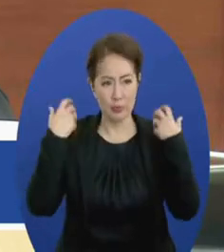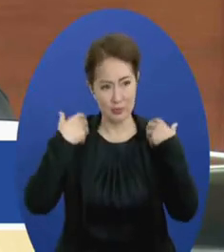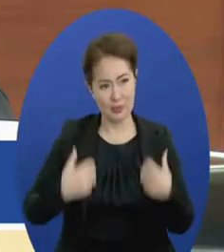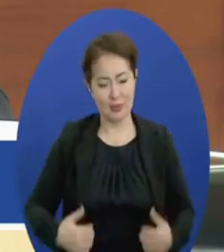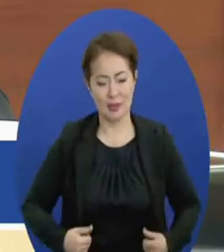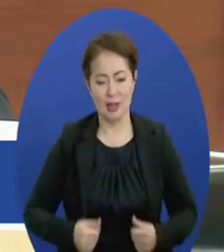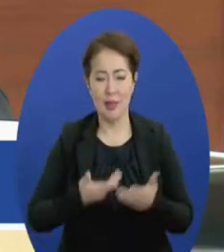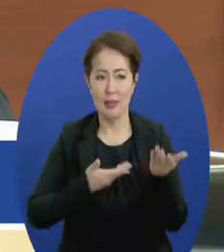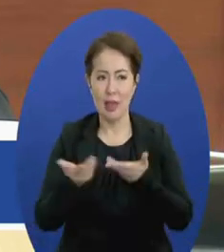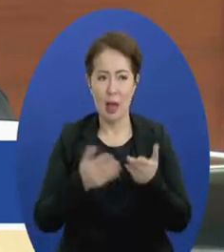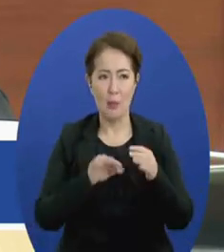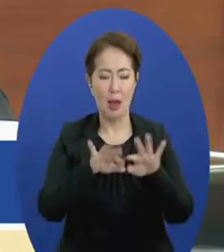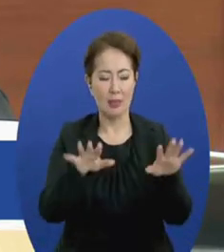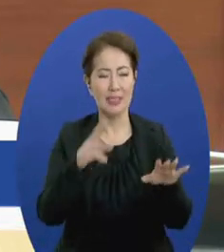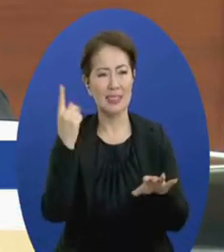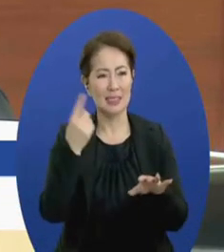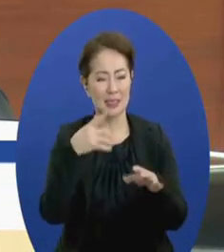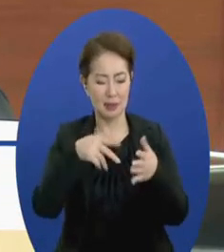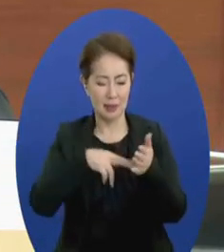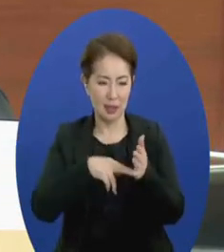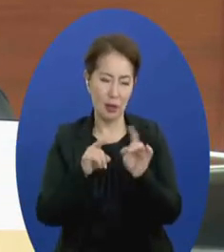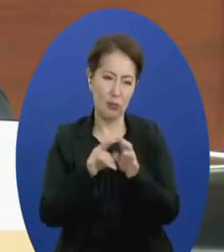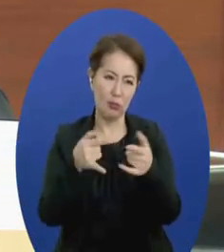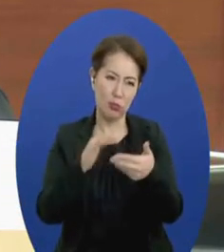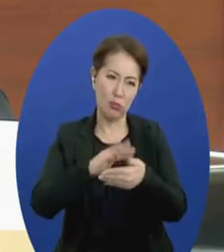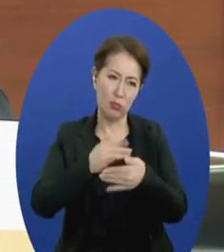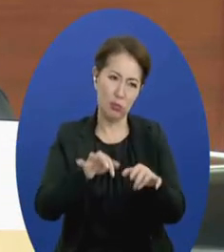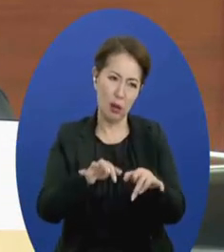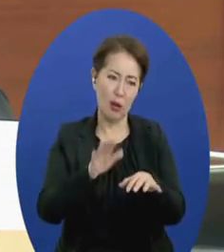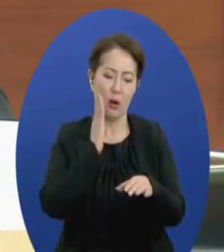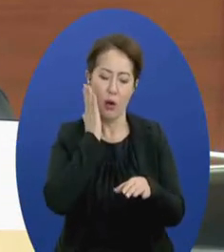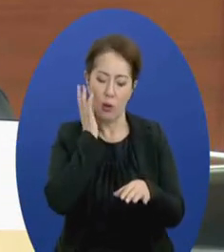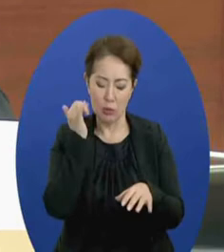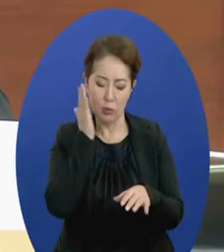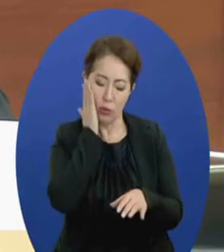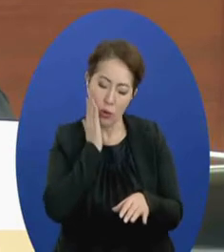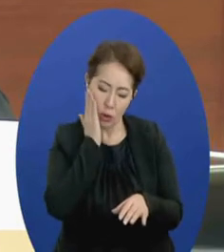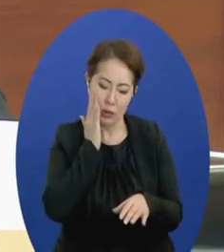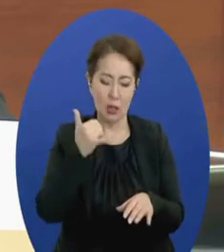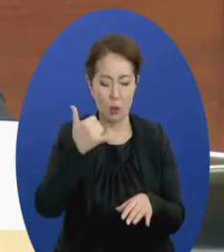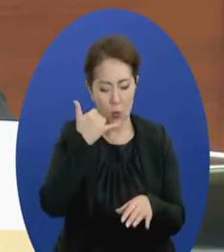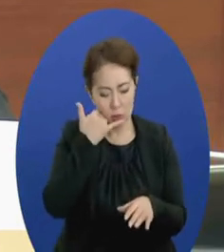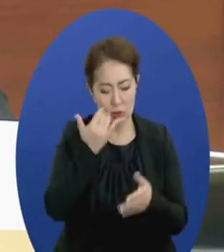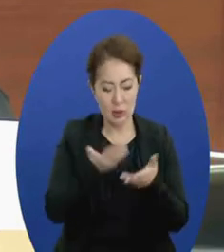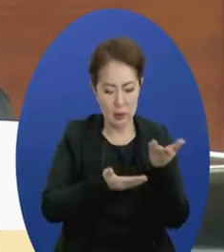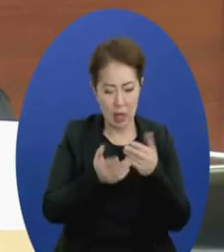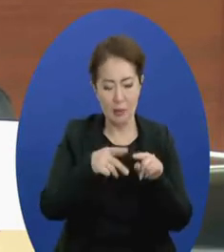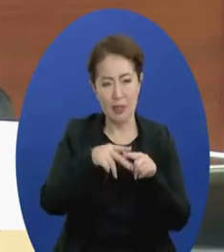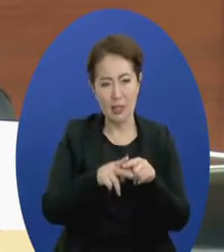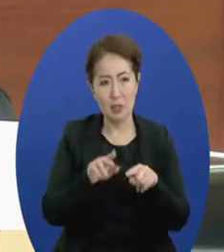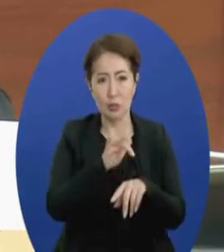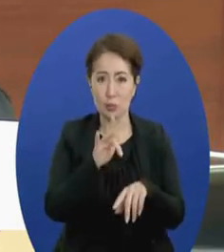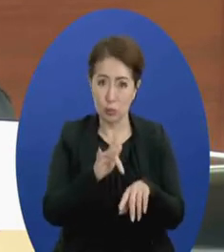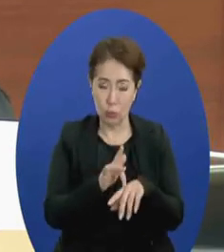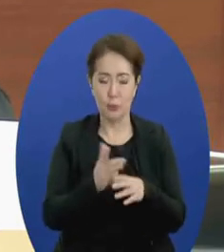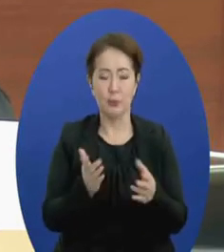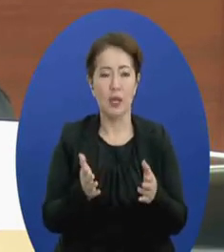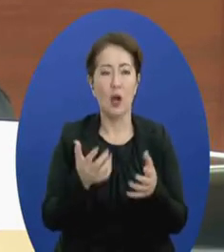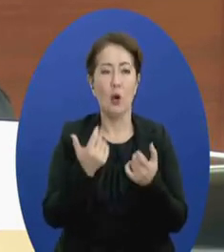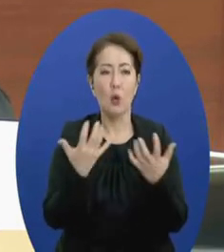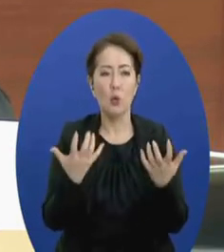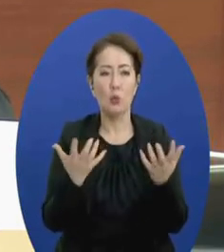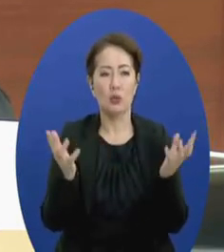ховц тавилга, гэр авахын бараа, захилгаан бараа, бүс бараа, гоо сайхны бараа, гар утасны төвлөрсөн худалдаа, засварын төвүүд байна. За олон нийтийн хамарсан